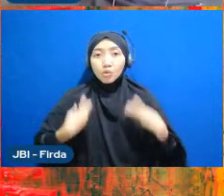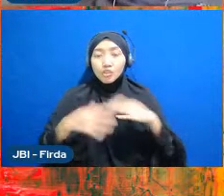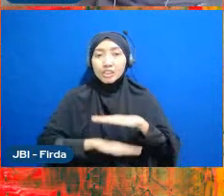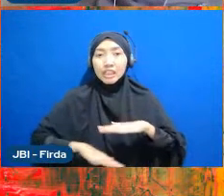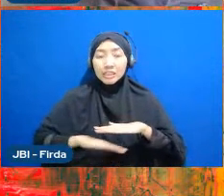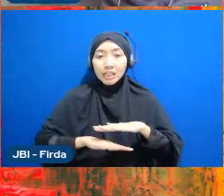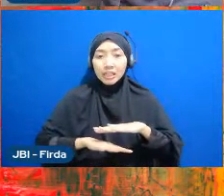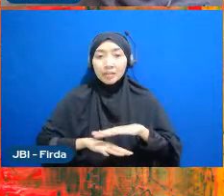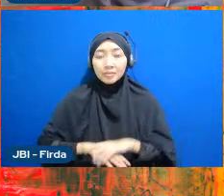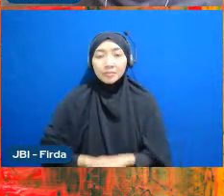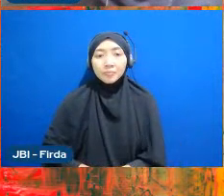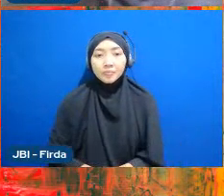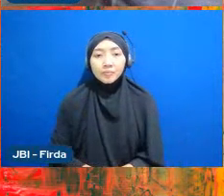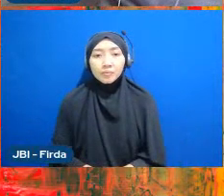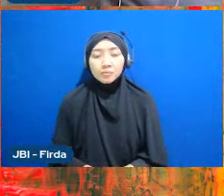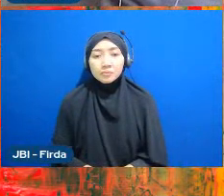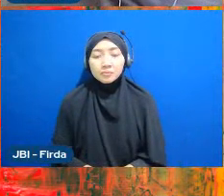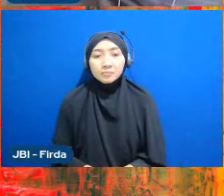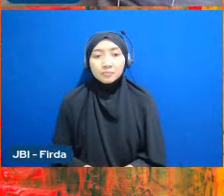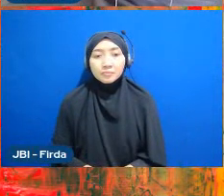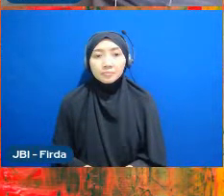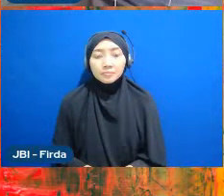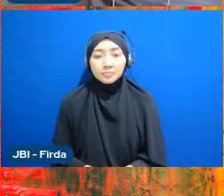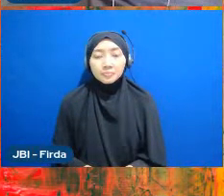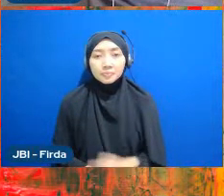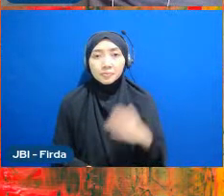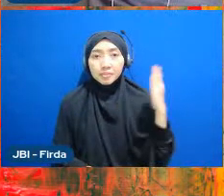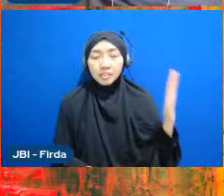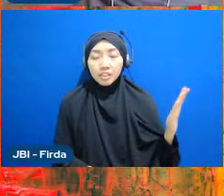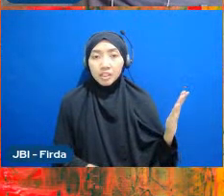ada jenis emosinya, kemudian ada